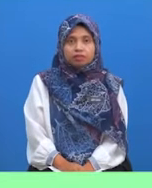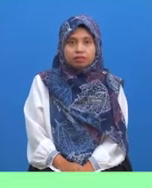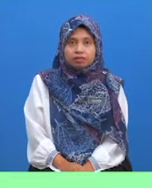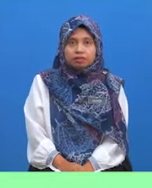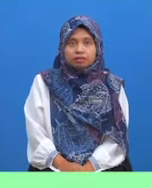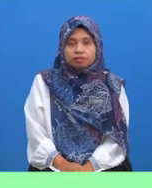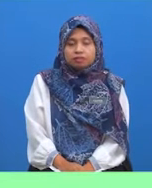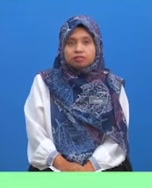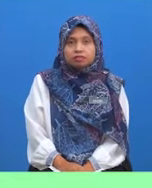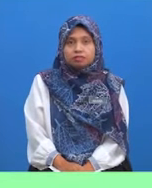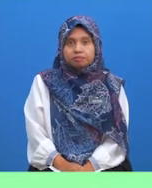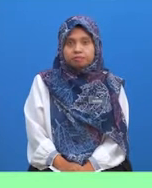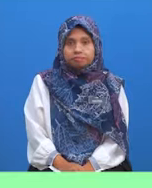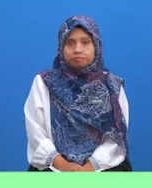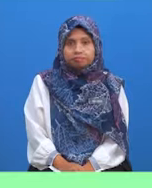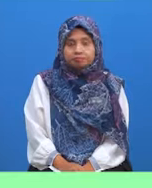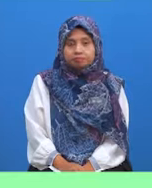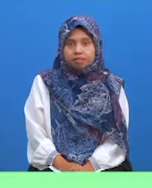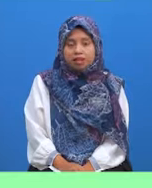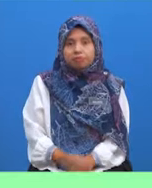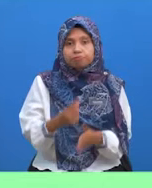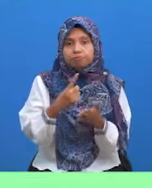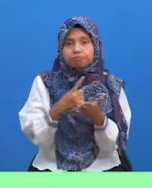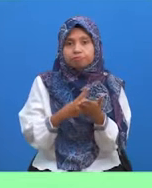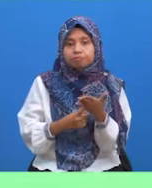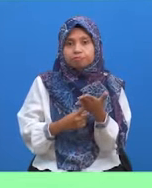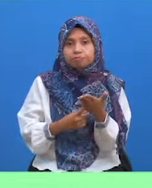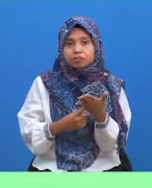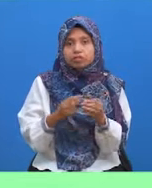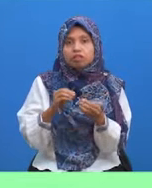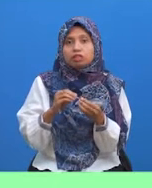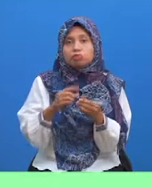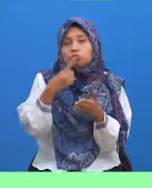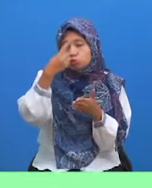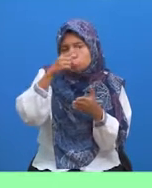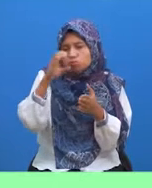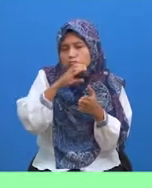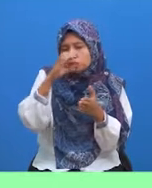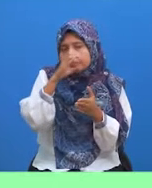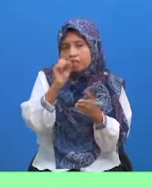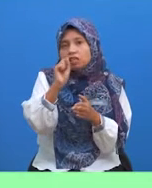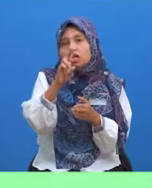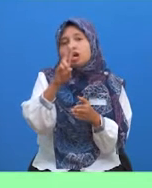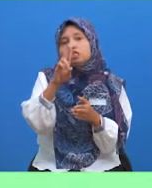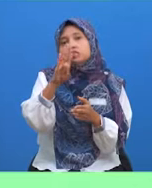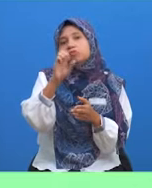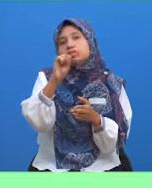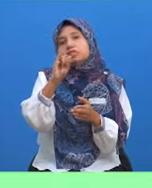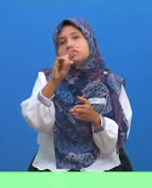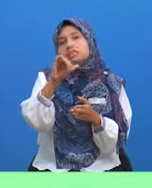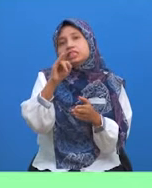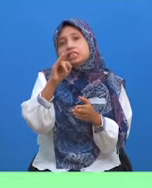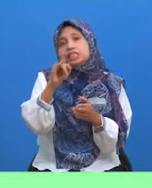tip disini untuk mencari South side yang dinikmati oleh pengguna Mulia ki-1 kegarisan